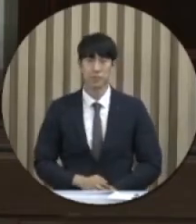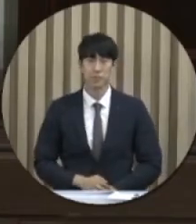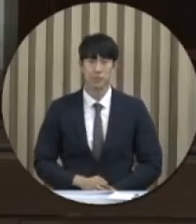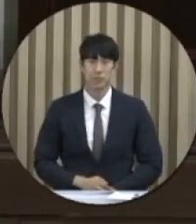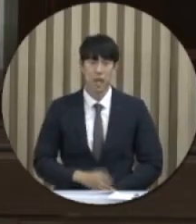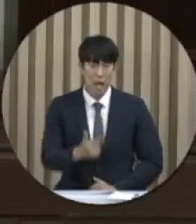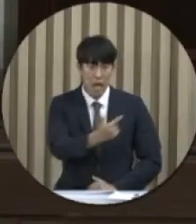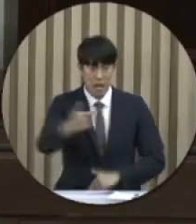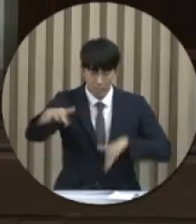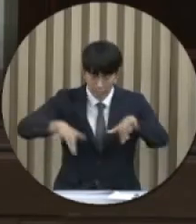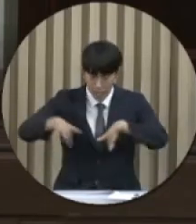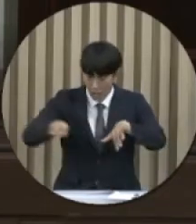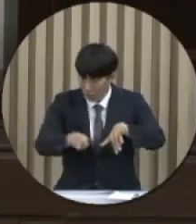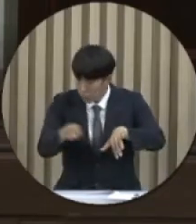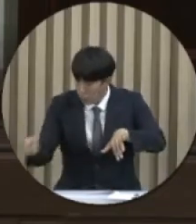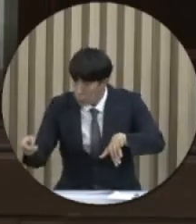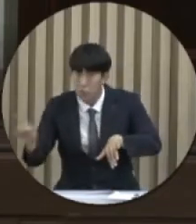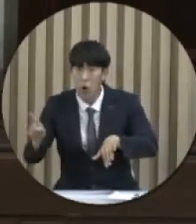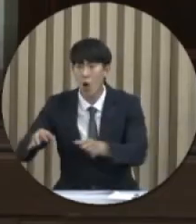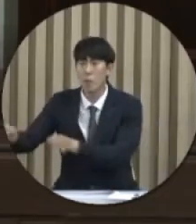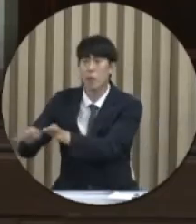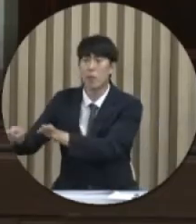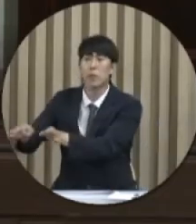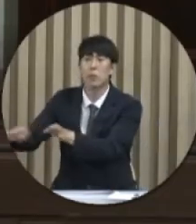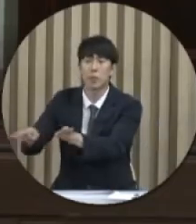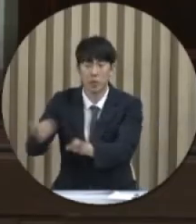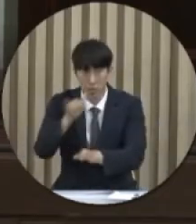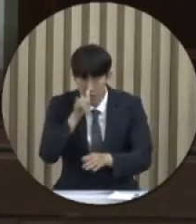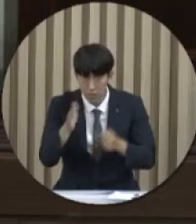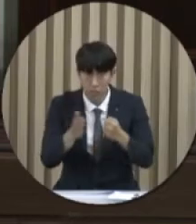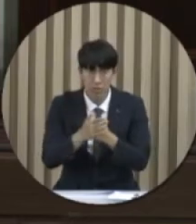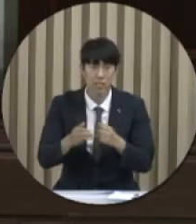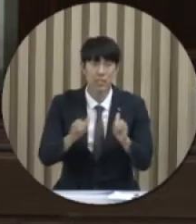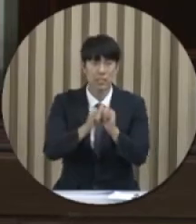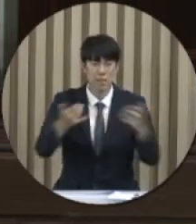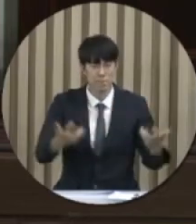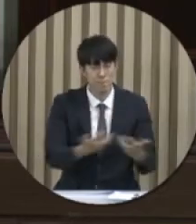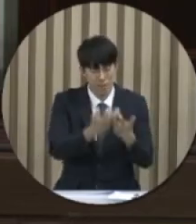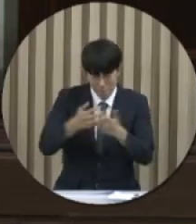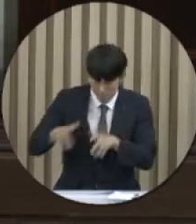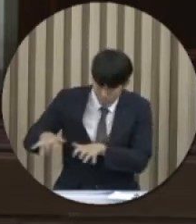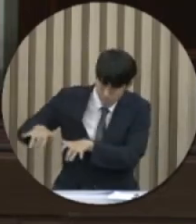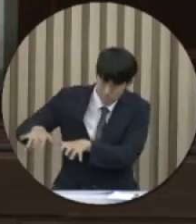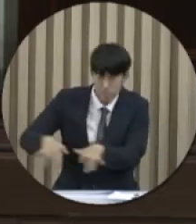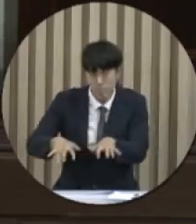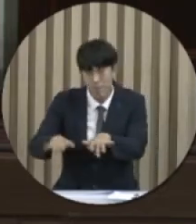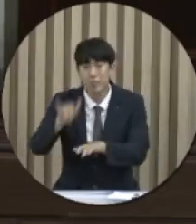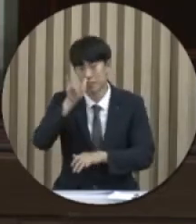큰 길 옆으로는 상점들이 있어 항상 사람들이 모이는 곳이었습니다.